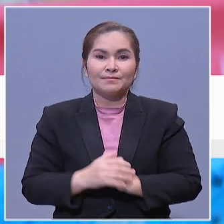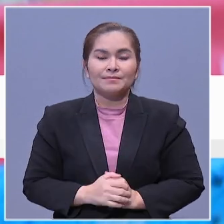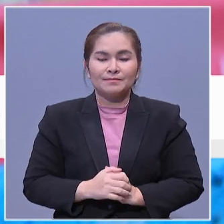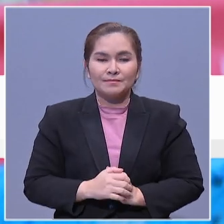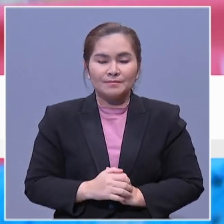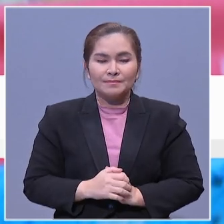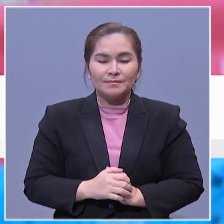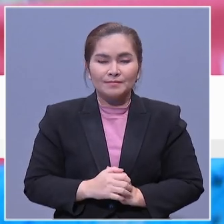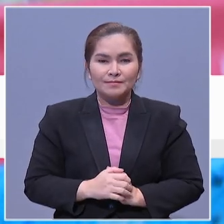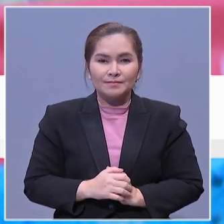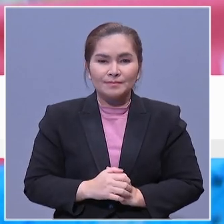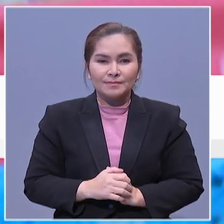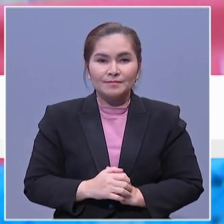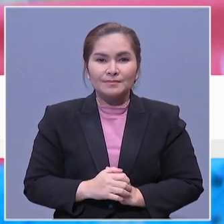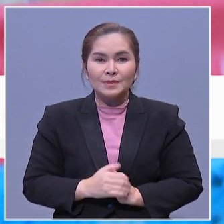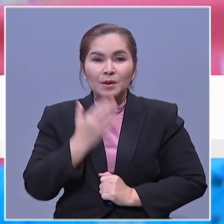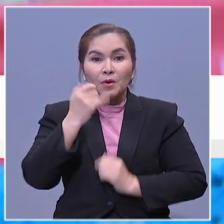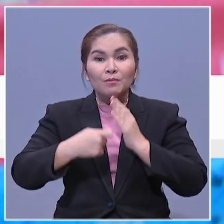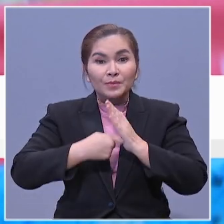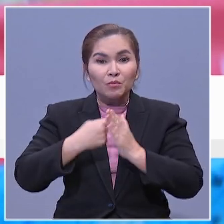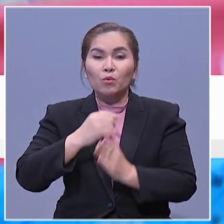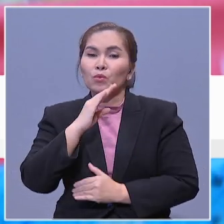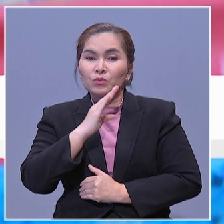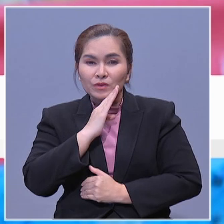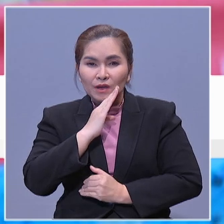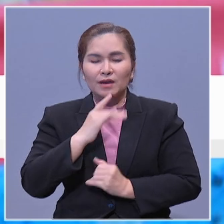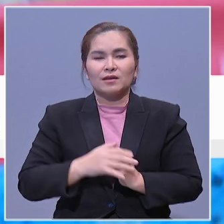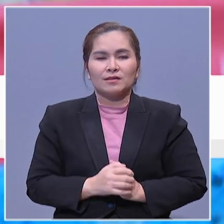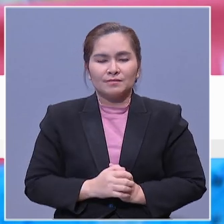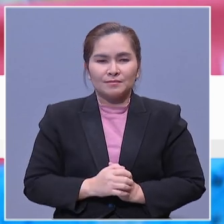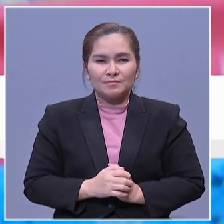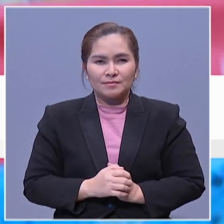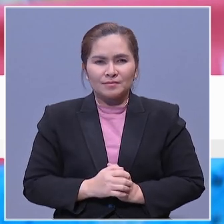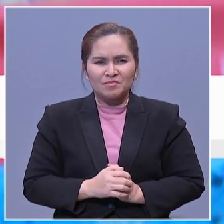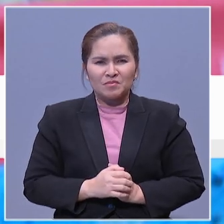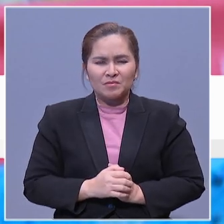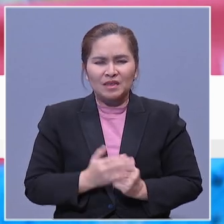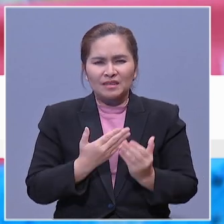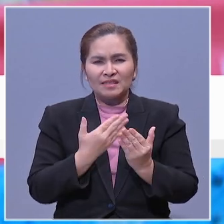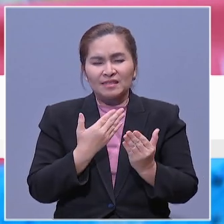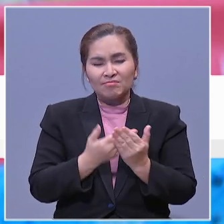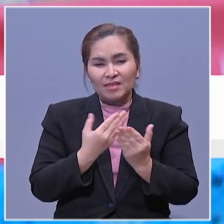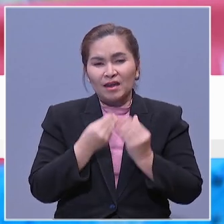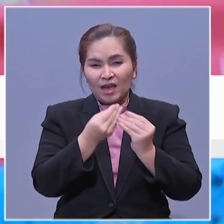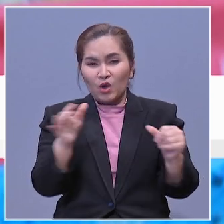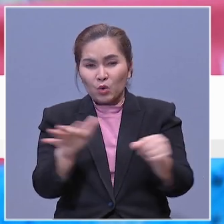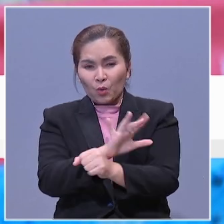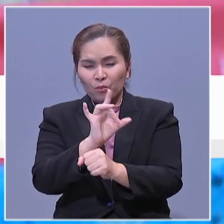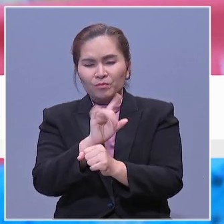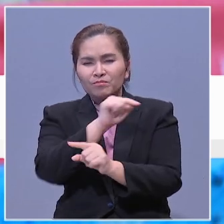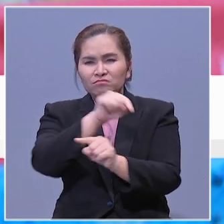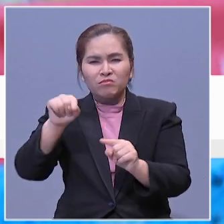ไว้เนื่องจากถ้าสมมุติว่ามีการแบ่งแยกคือเลือกแจกเฉพาะคนกลุ่มใด